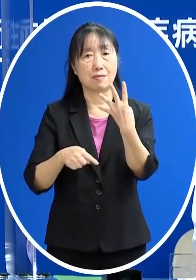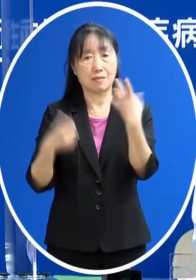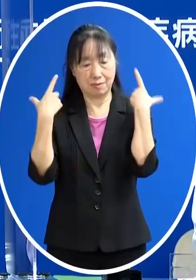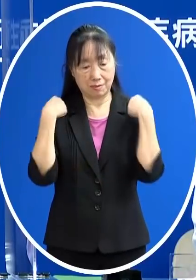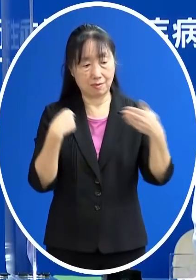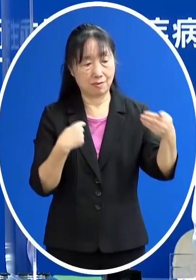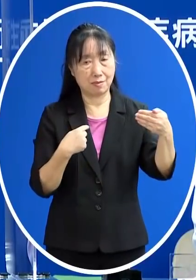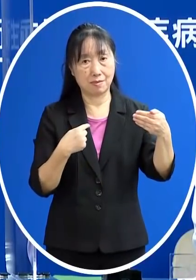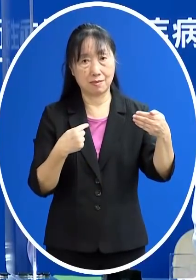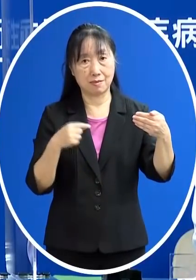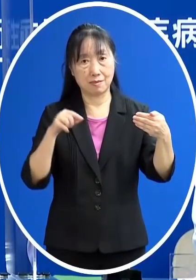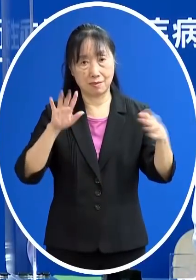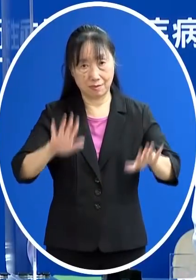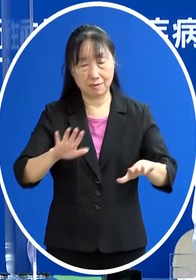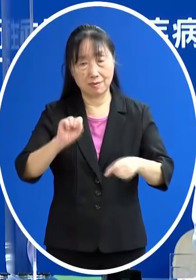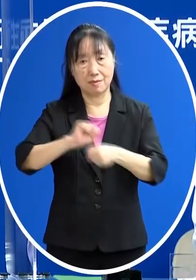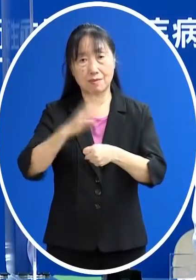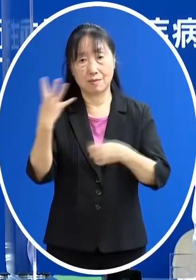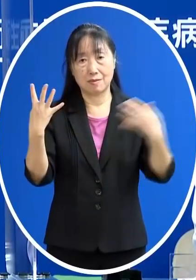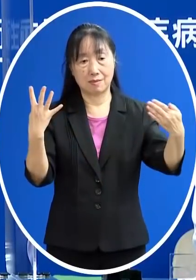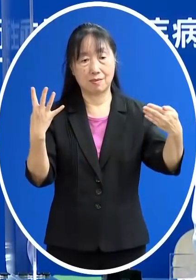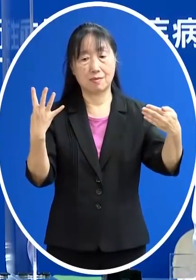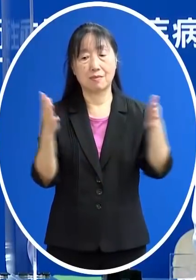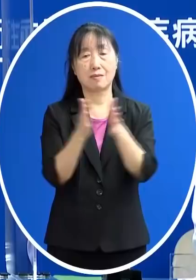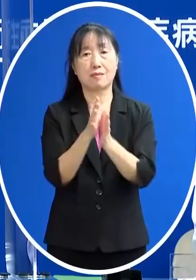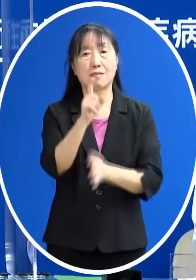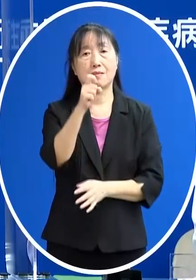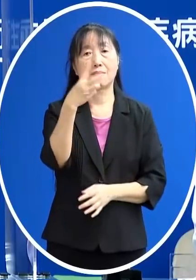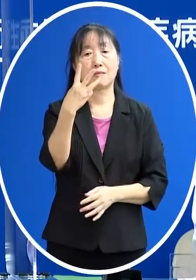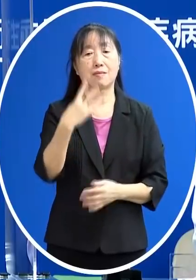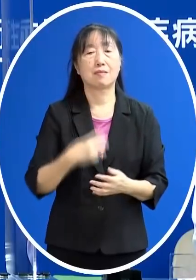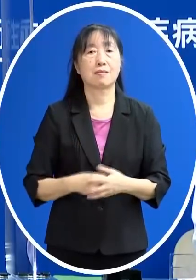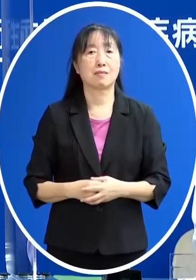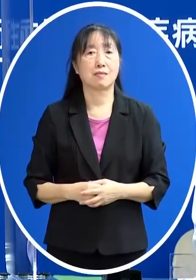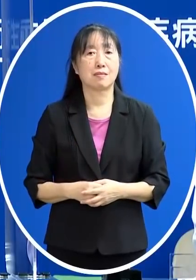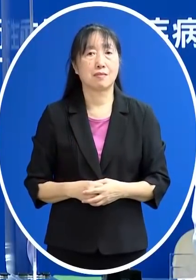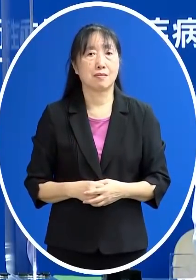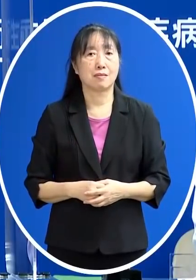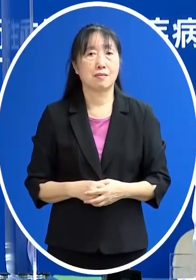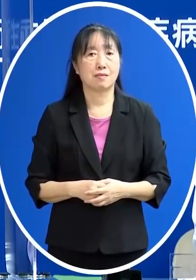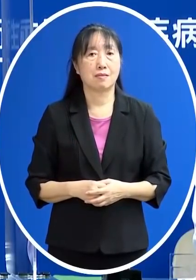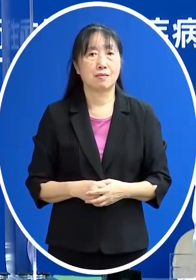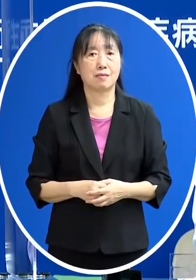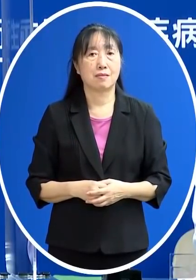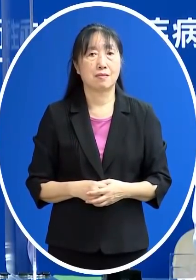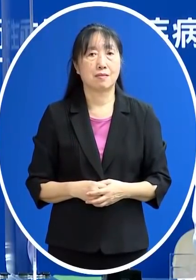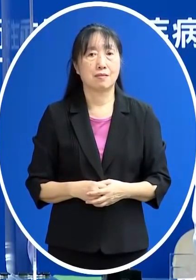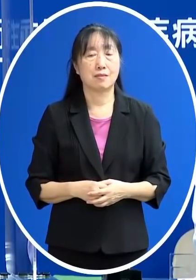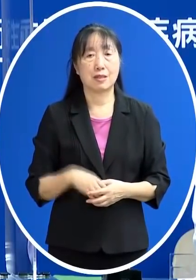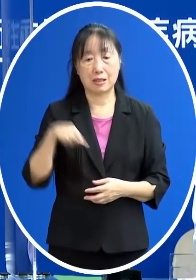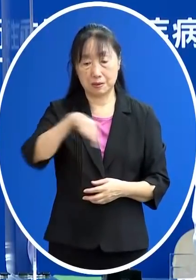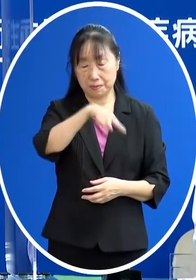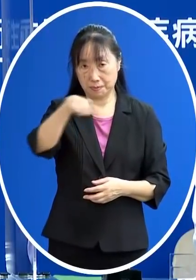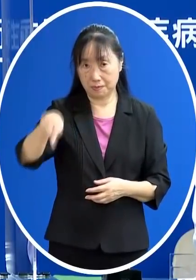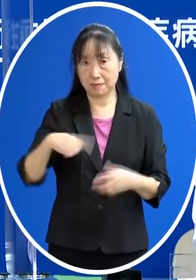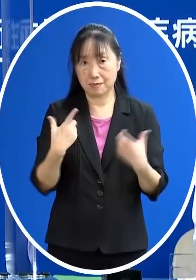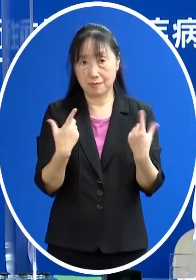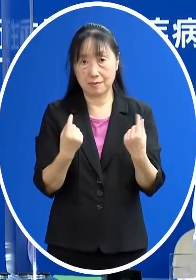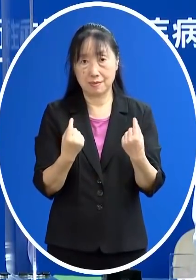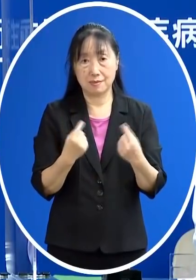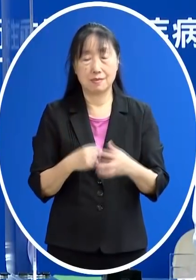来9位那现在再增加4位，变13位。那这里面当然都也不是全